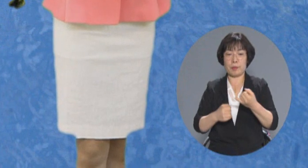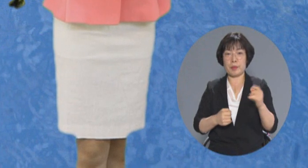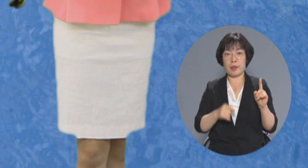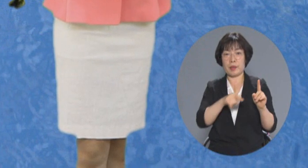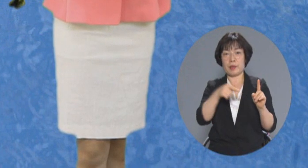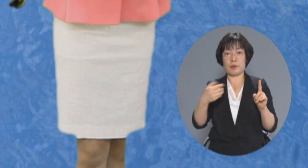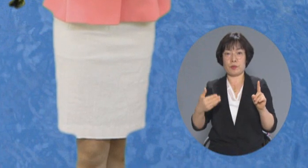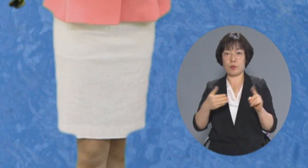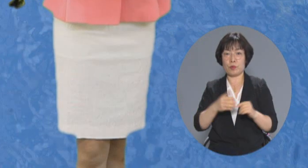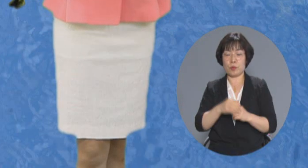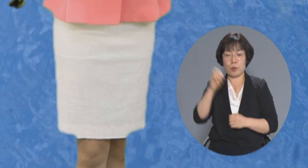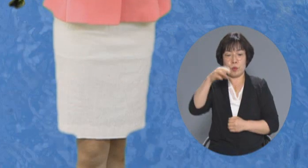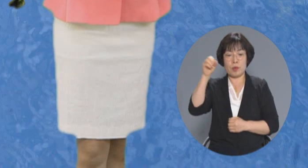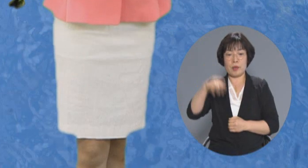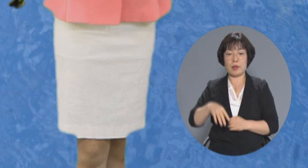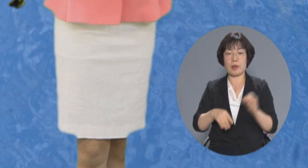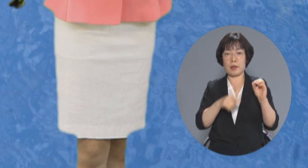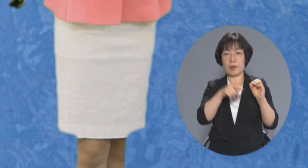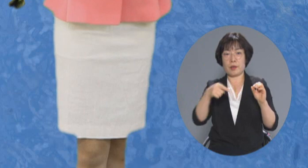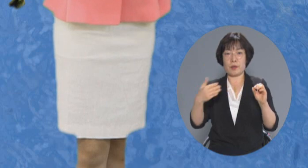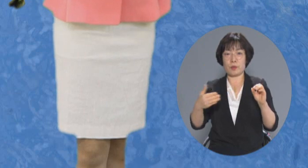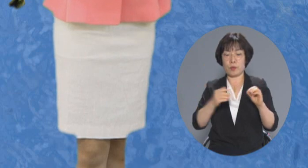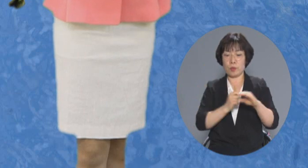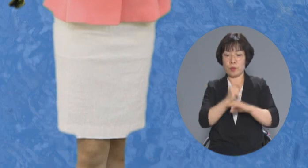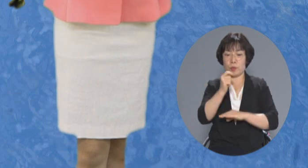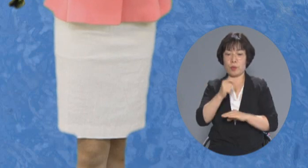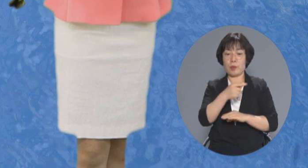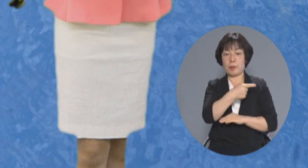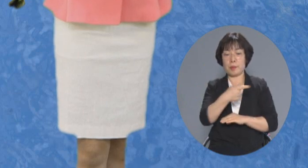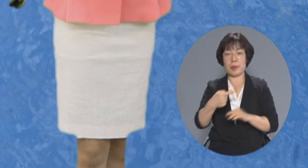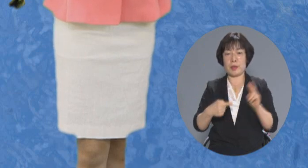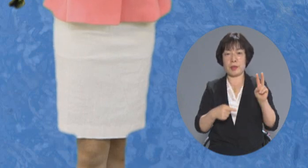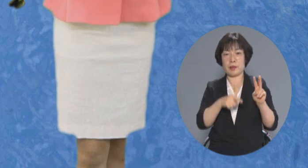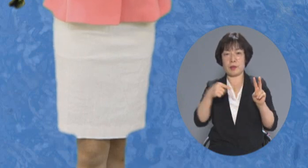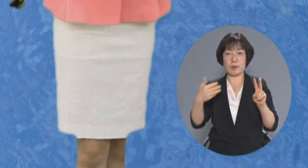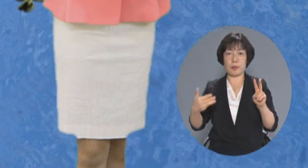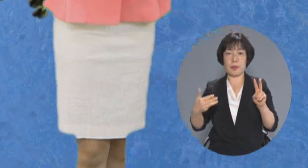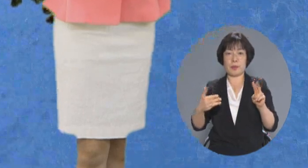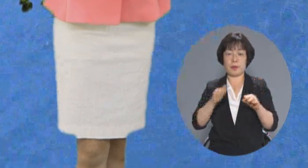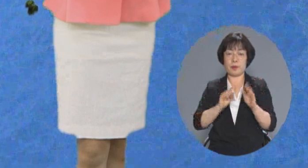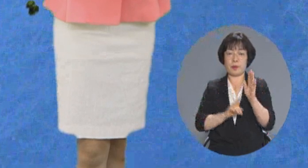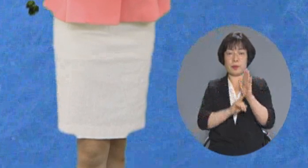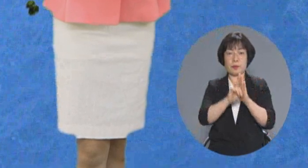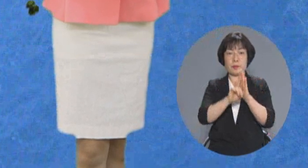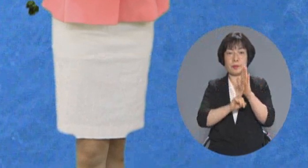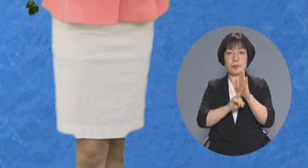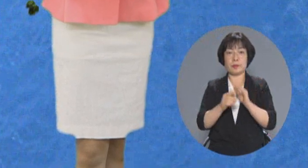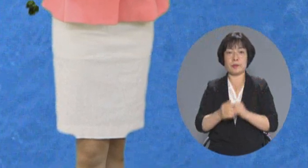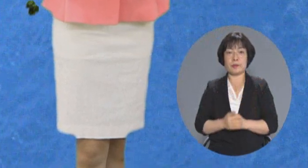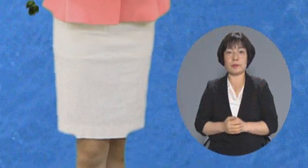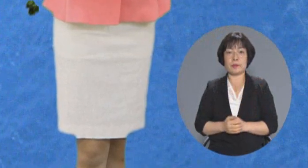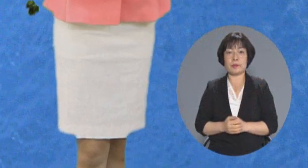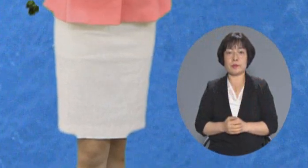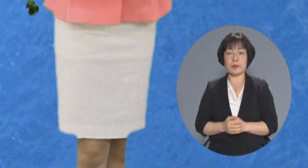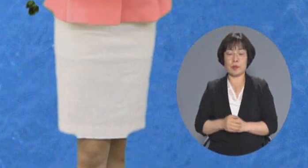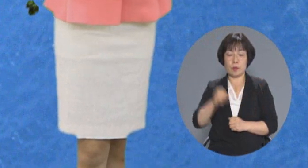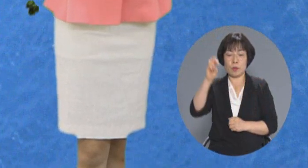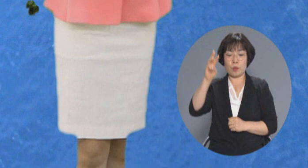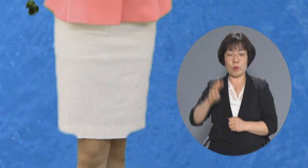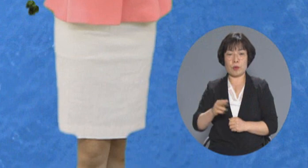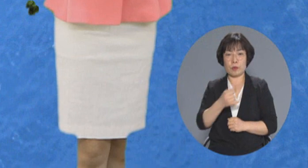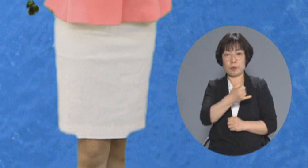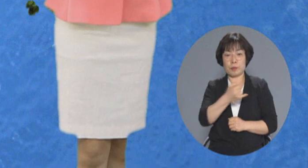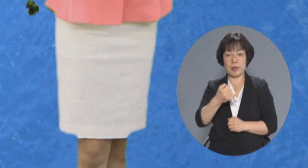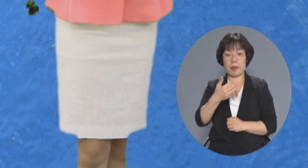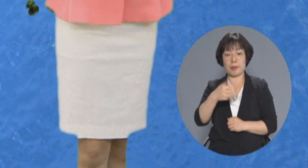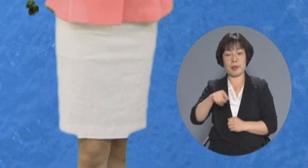1에서 9도, 광양은 0에서 9도, 고흥은 영하 2에서 8도의 기온 분포를 보이겠습니다. 내일 광주는 영하